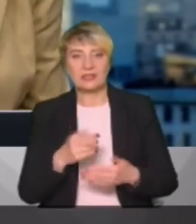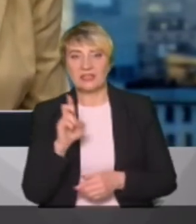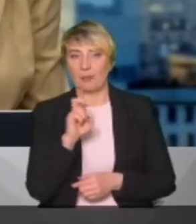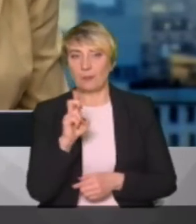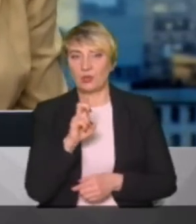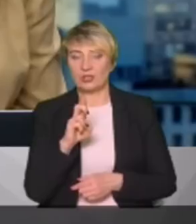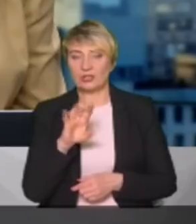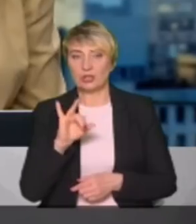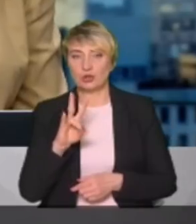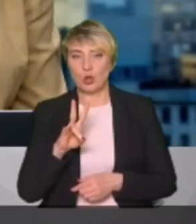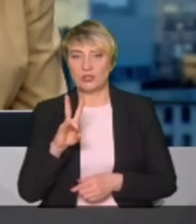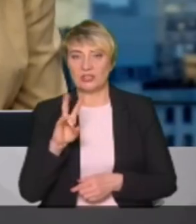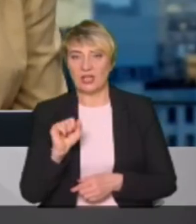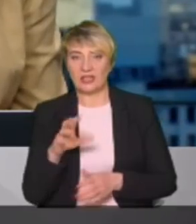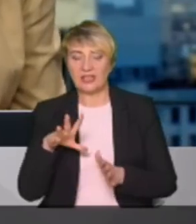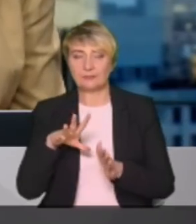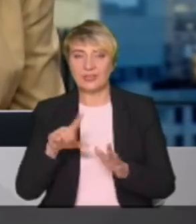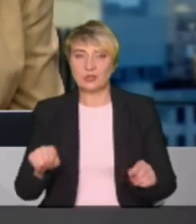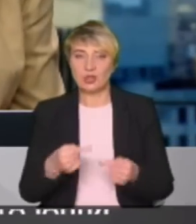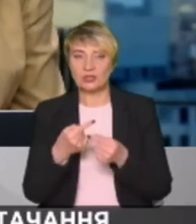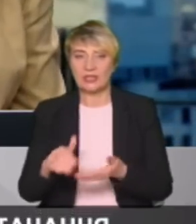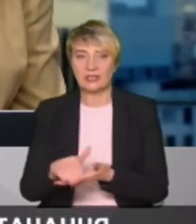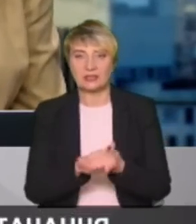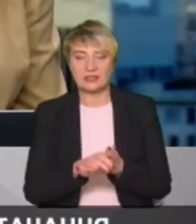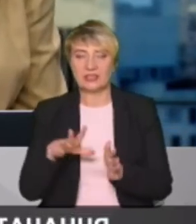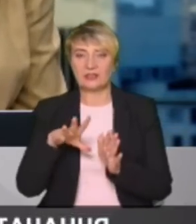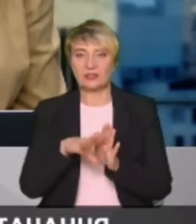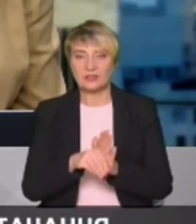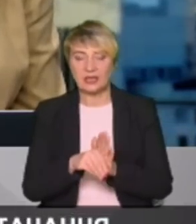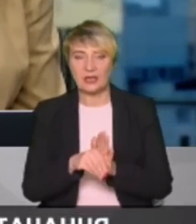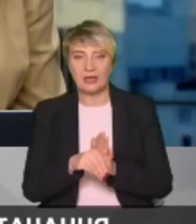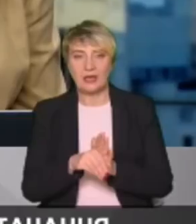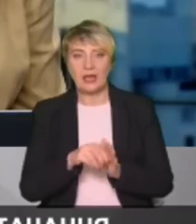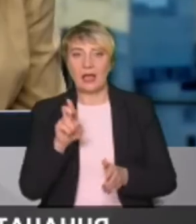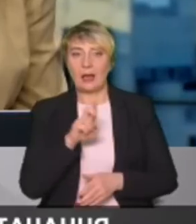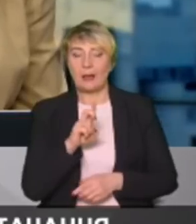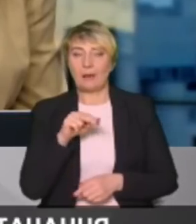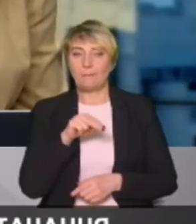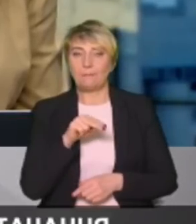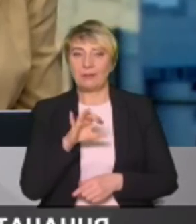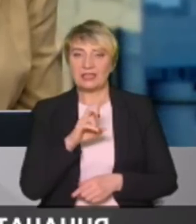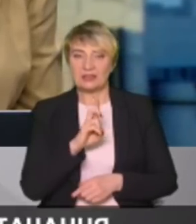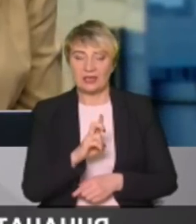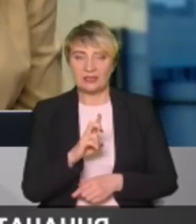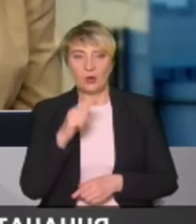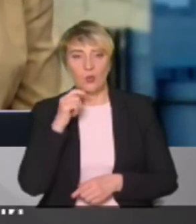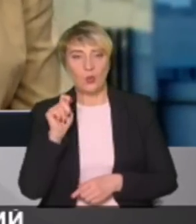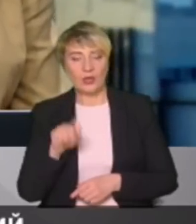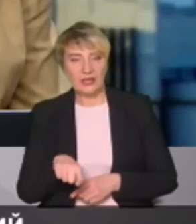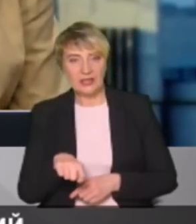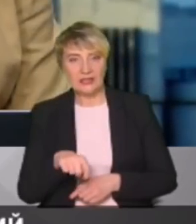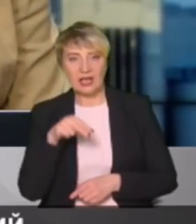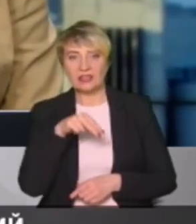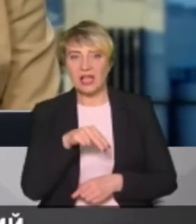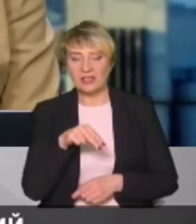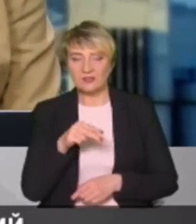такой альянс, куда бы вошли Британия, Украина, страны Прибалтики, Литва, Латвия, Эстония и Польша?